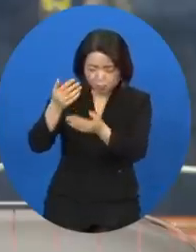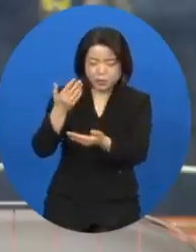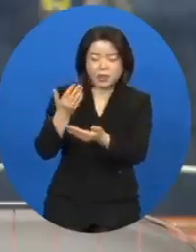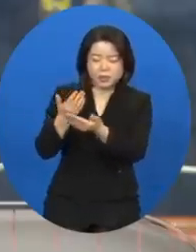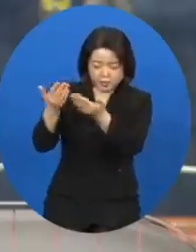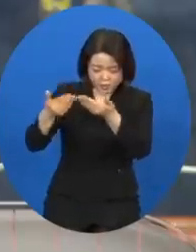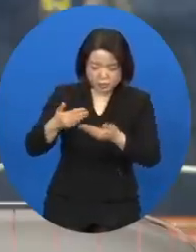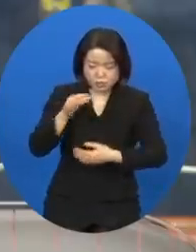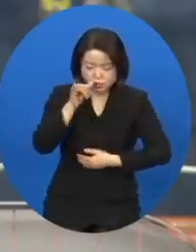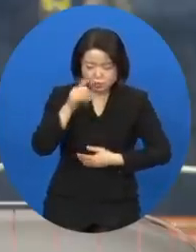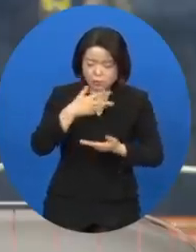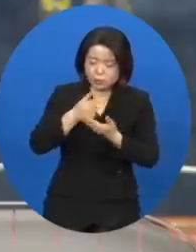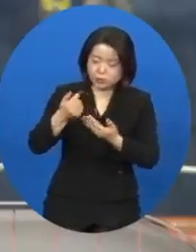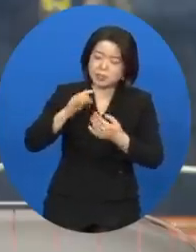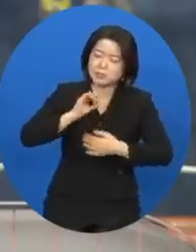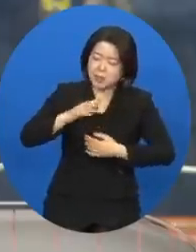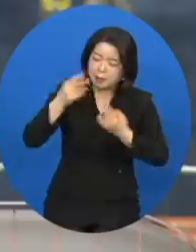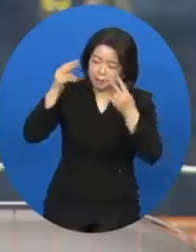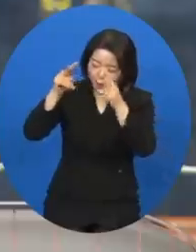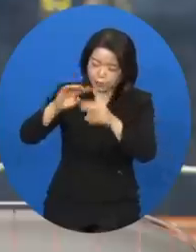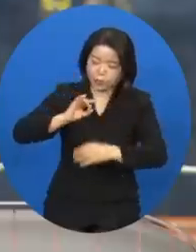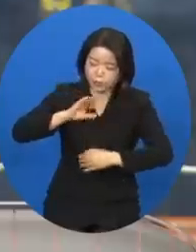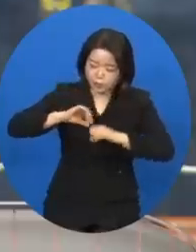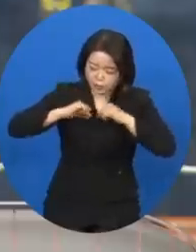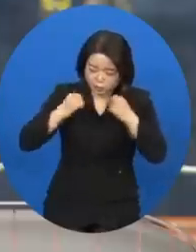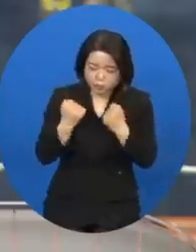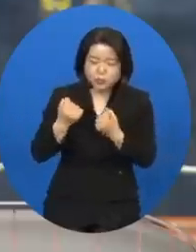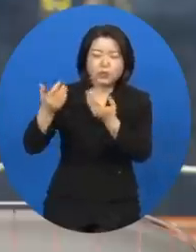바라보게 하시고 오직 순종만 하게 하시고